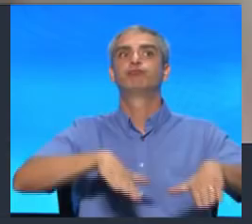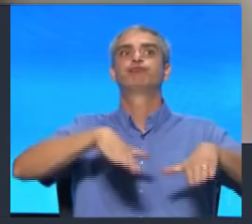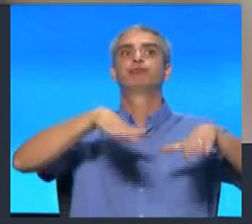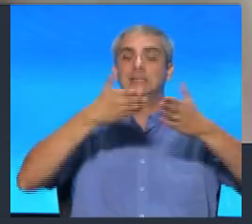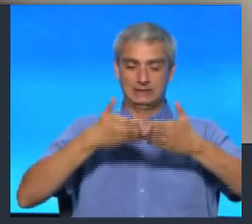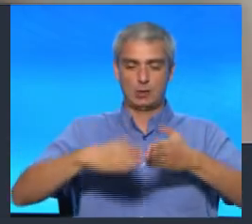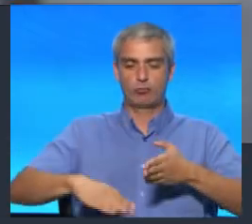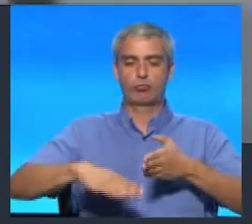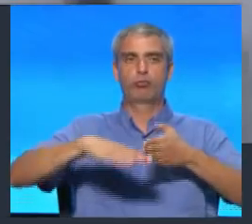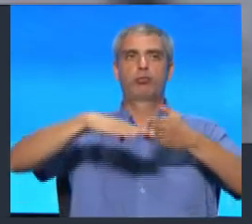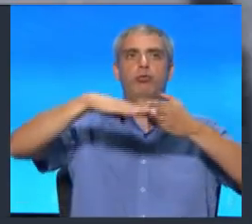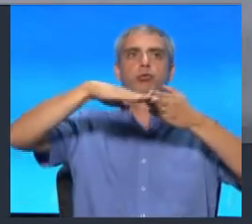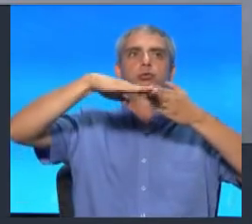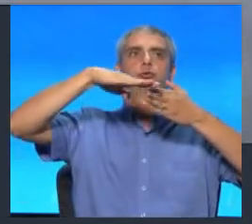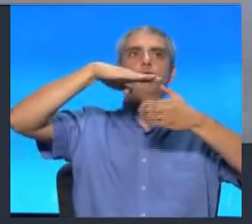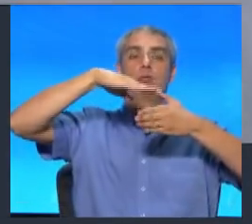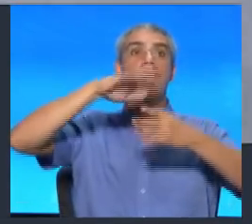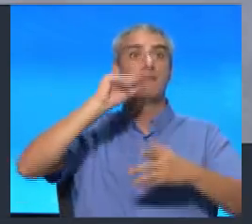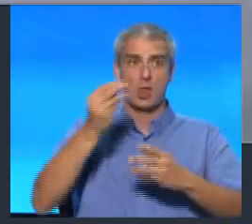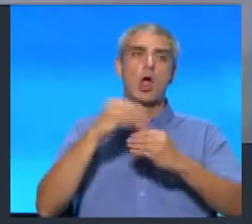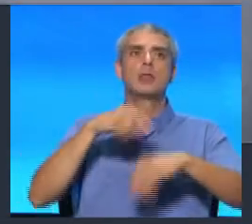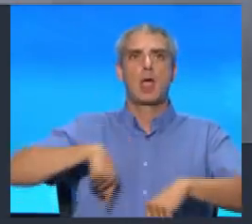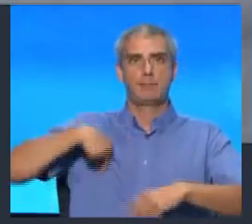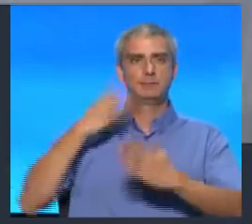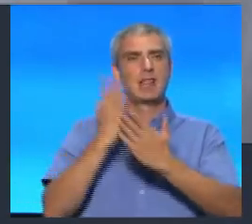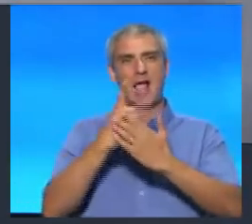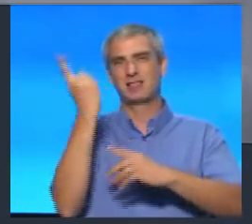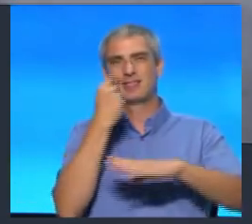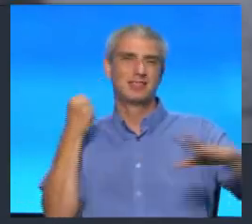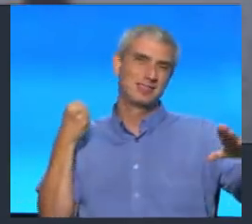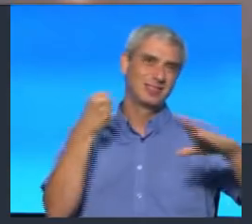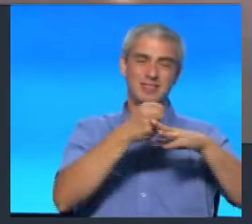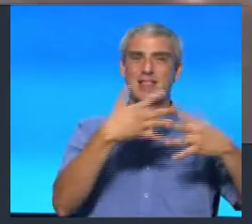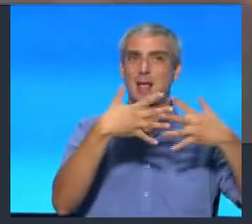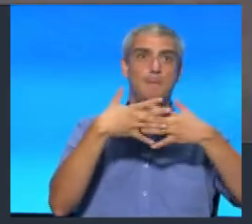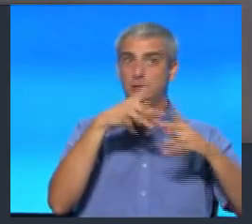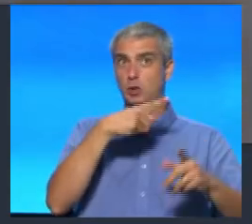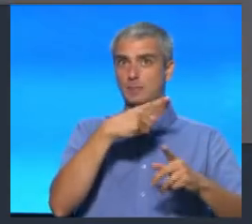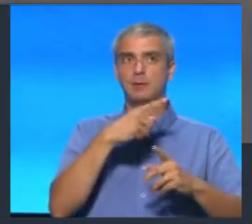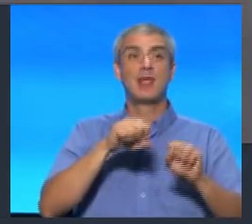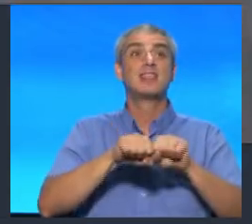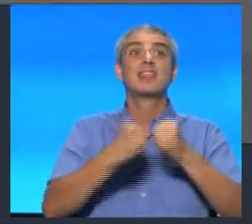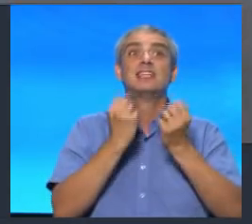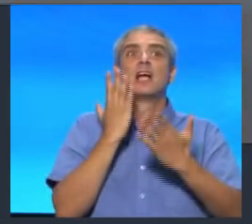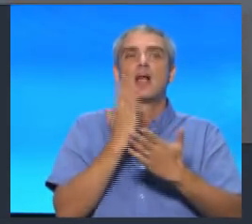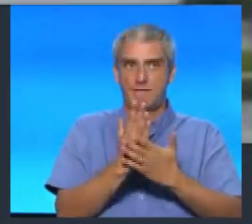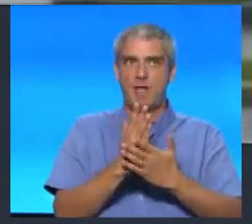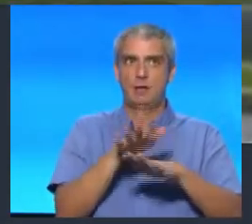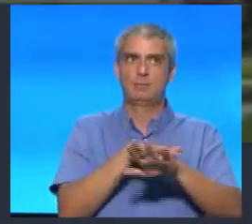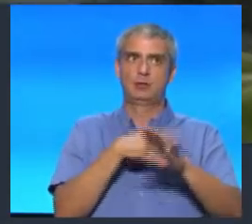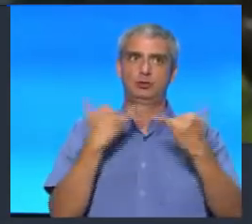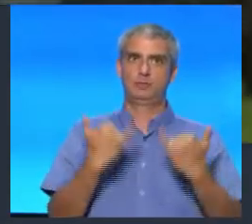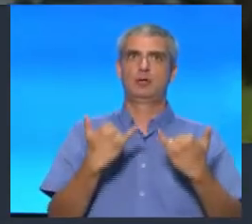several sailboats already. ולמרות שיחלוף עוד זמן רב עד שתפגע ביבשה המרכזית, הנזק של סופת הענק הזו כבר מורגש. זה מה